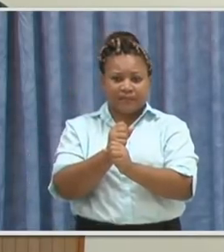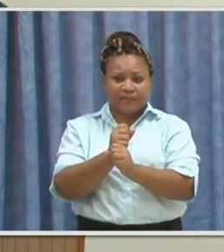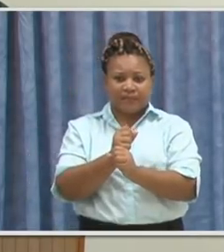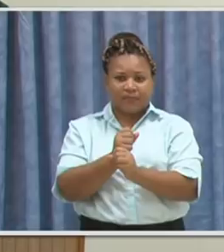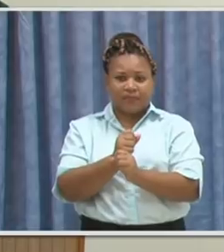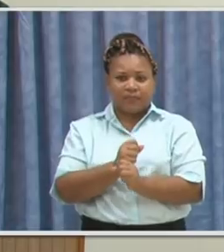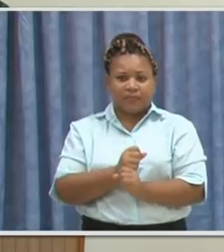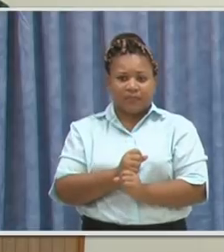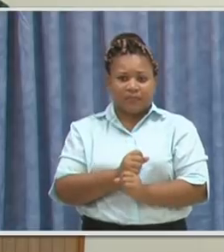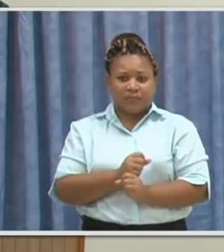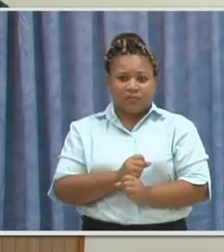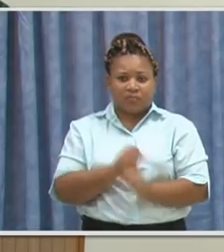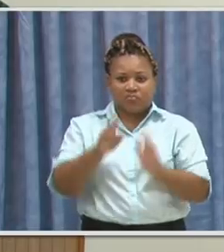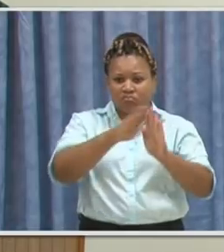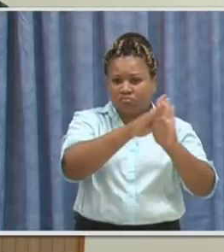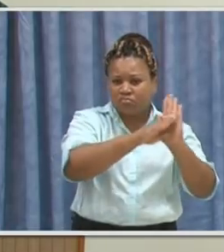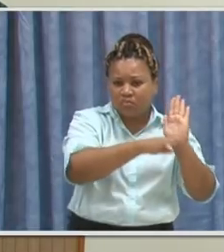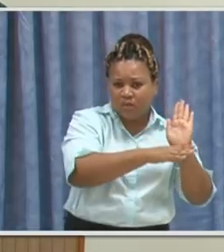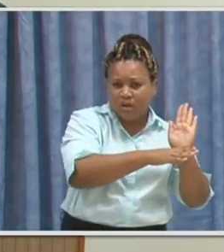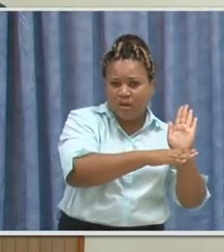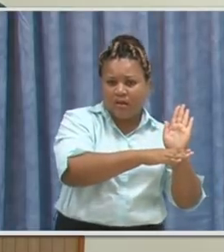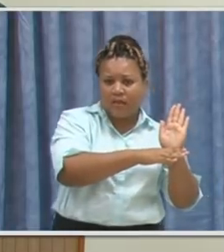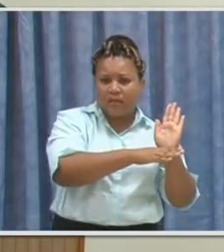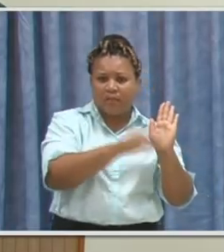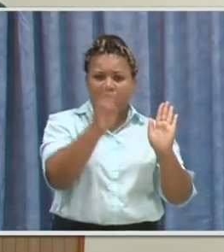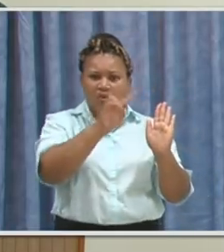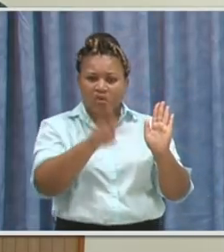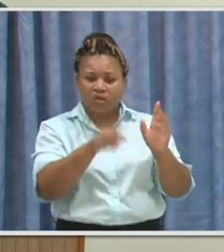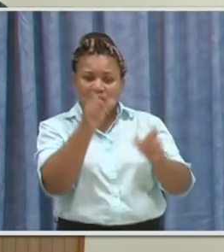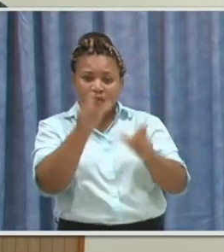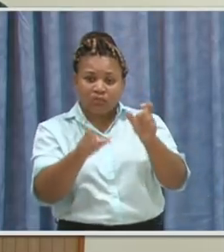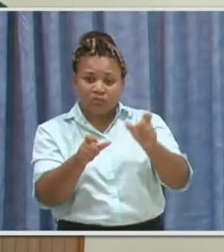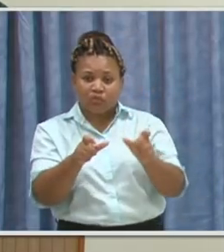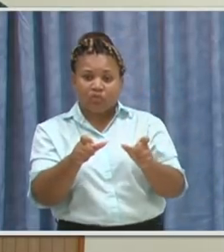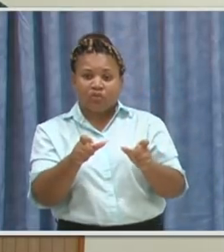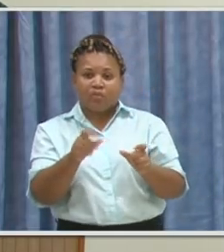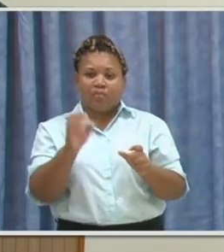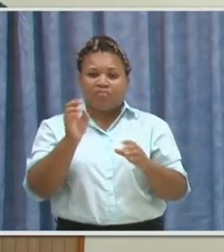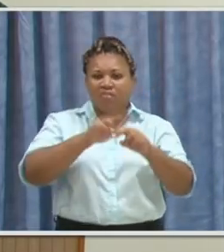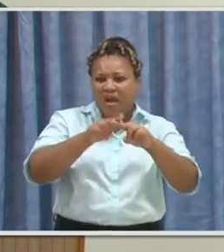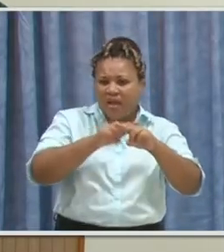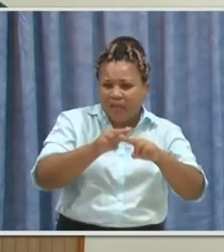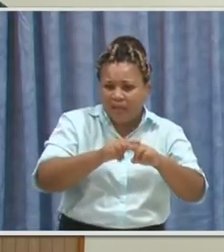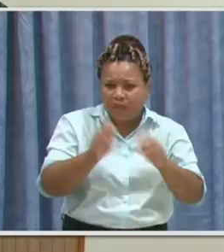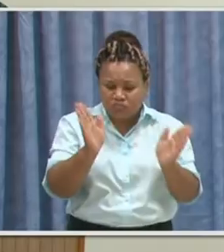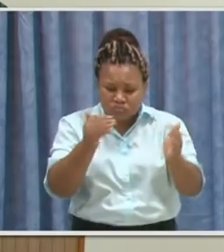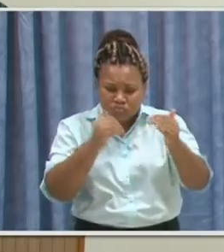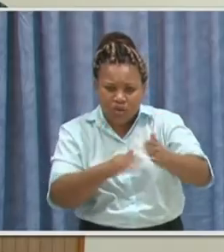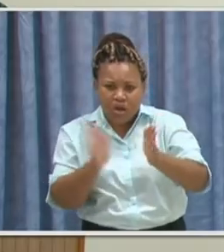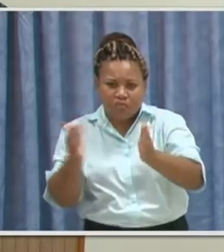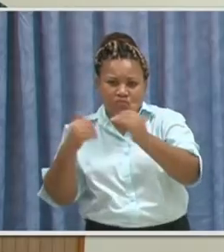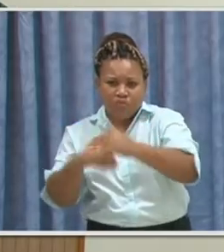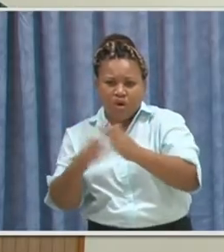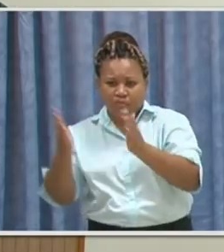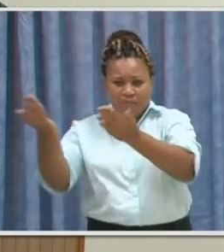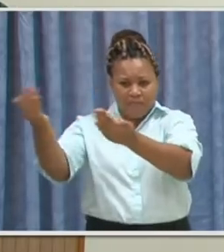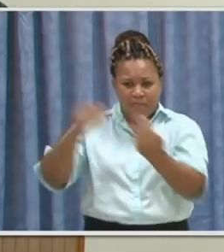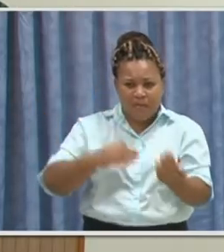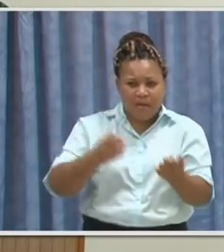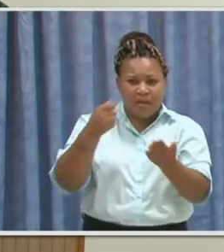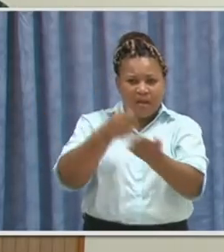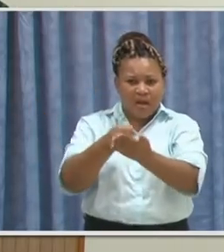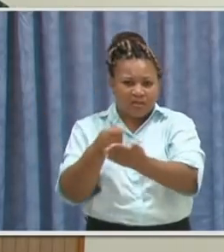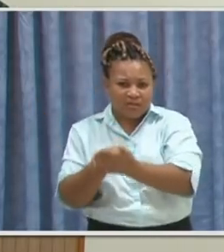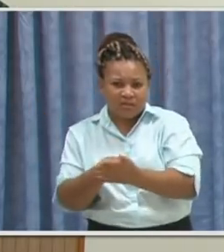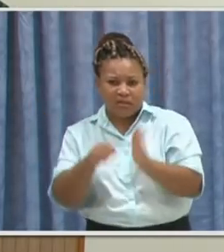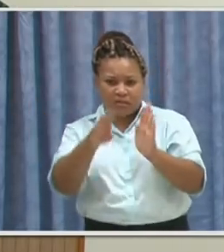nous workforce nous peut continuer travail le bon équipement nous continuer peut travail le bon facilité nous peut get bon modèle dernière